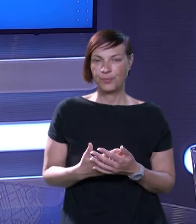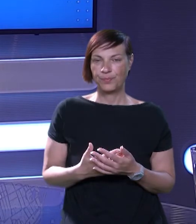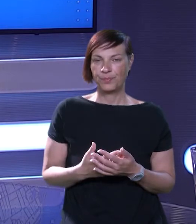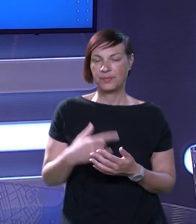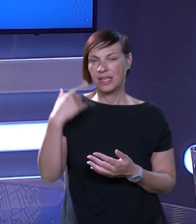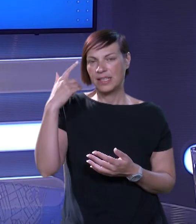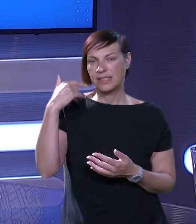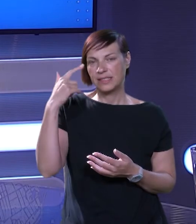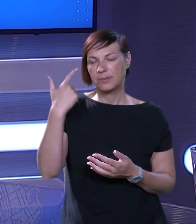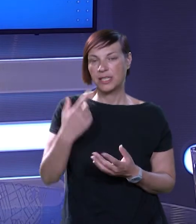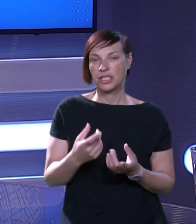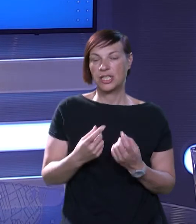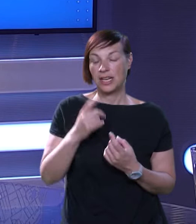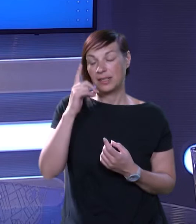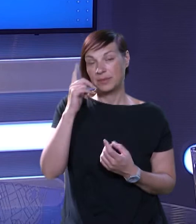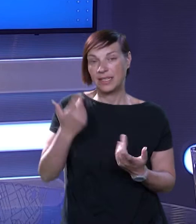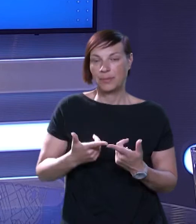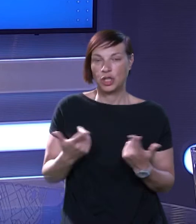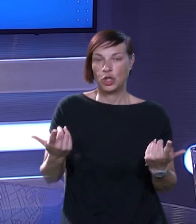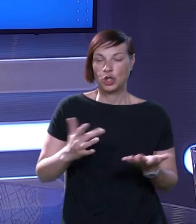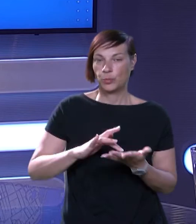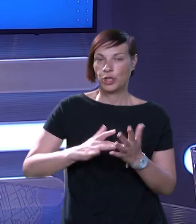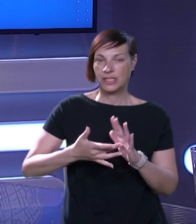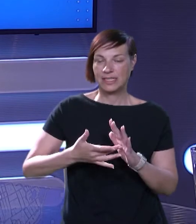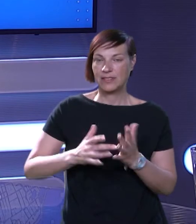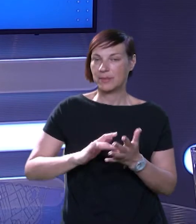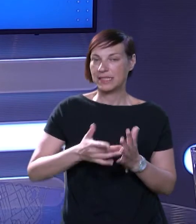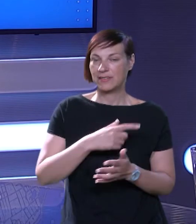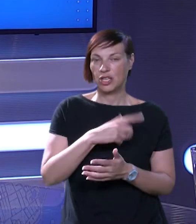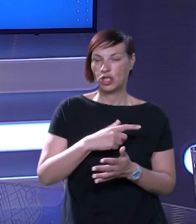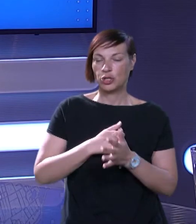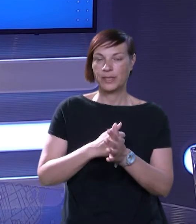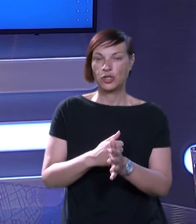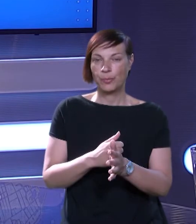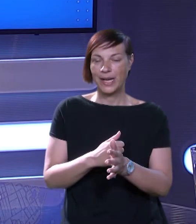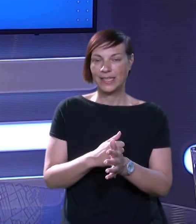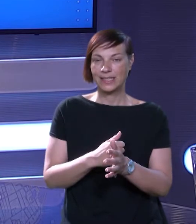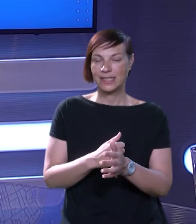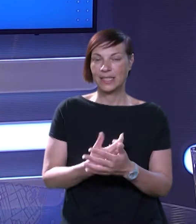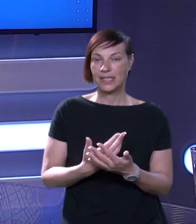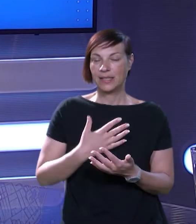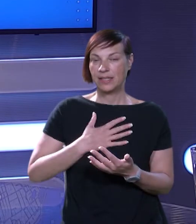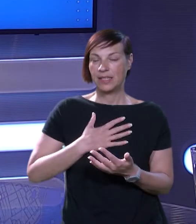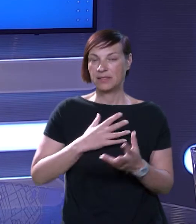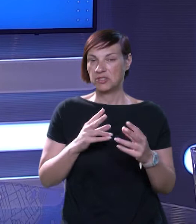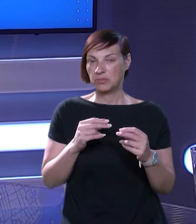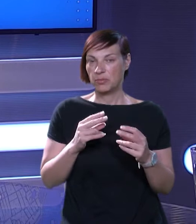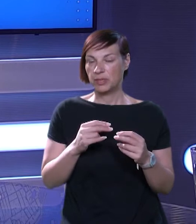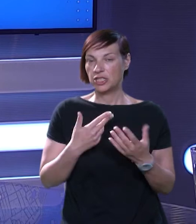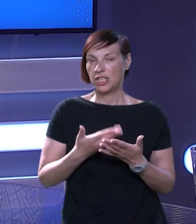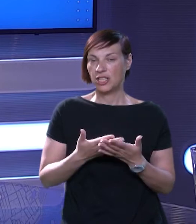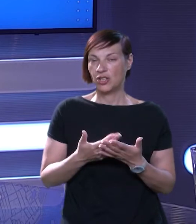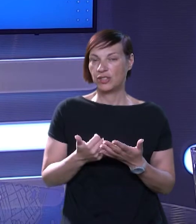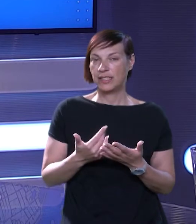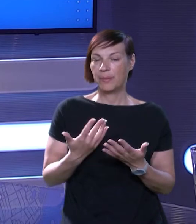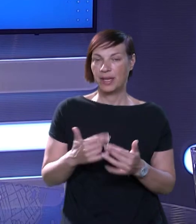da je bilo izmaštano, ali mislim da je nekako bilo dostupno svima. Da su svi ljudi to pratili. Mislim da smo ti i ja pričali jednom o